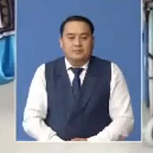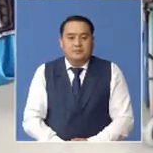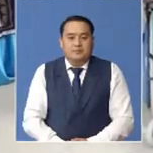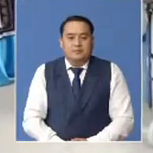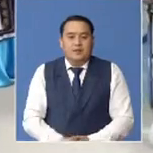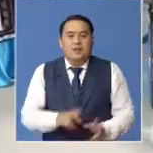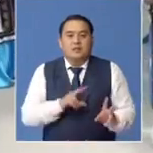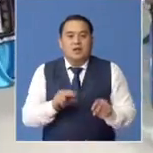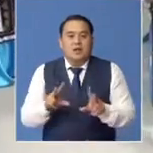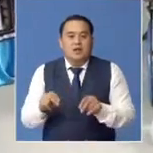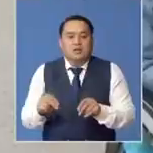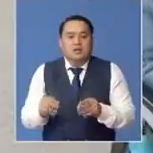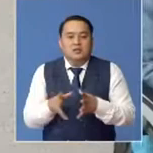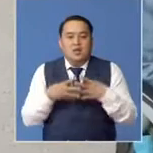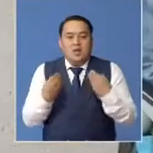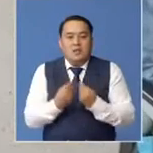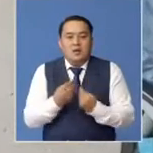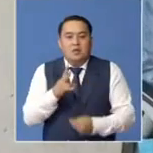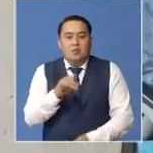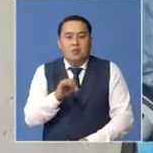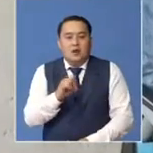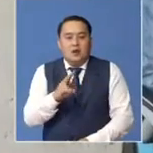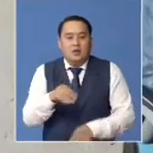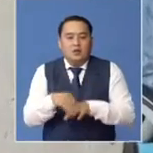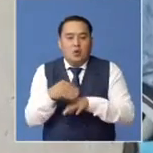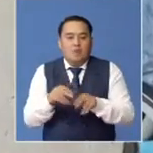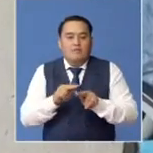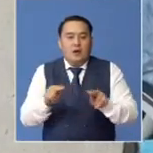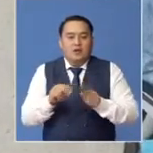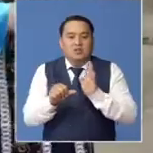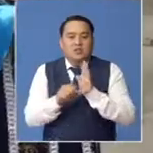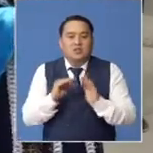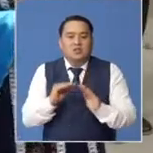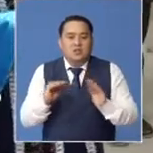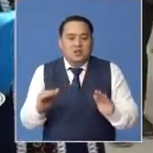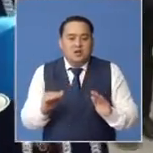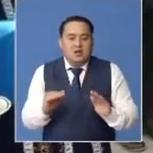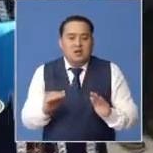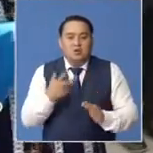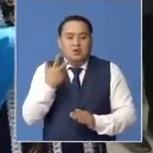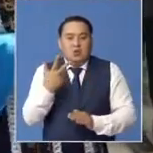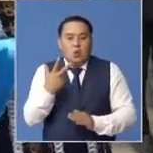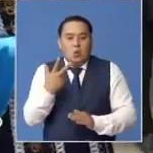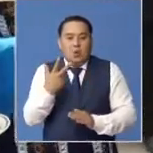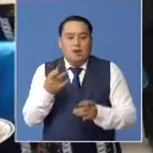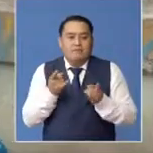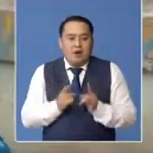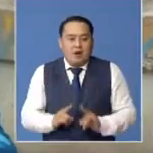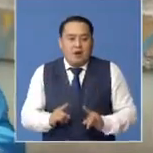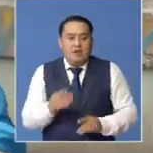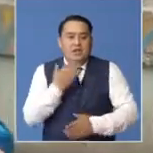Одна из счастливых новоселов – семья Нурмахановых. Супруги воспитывают 6 детей. К сожалению, 3 из них появились на